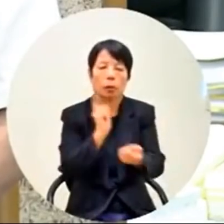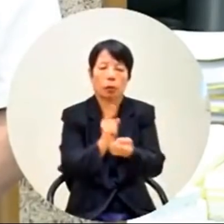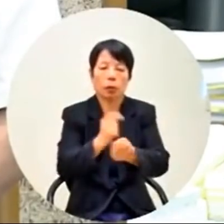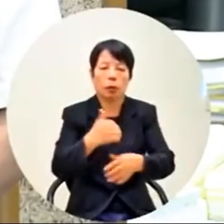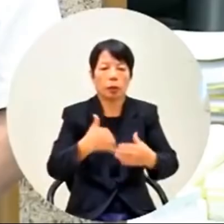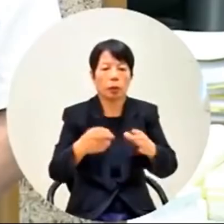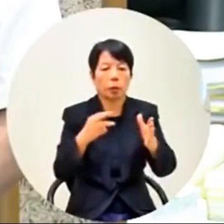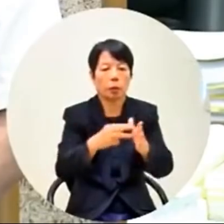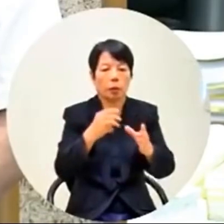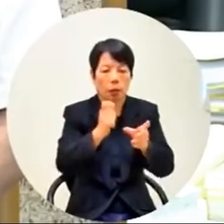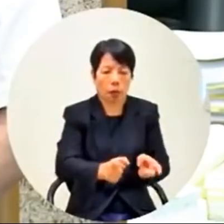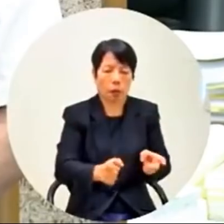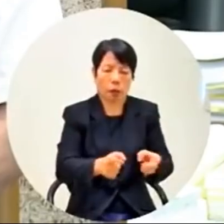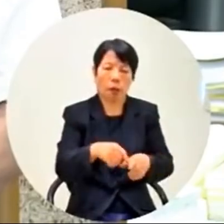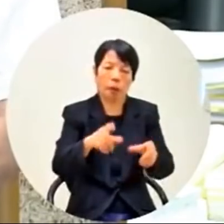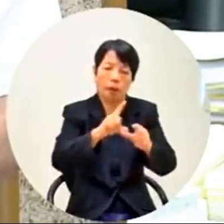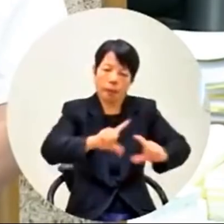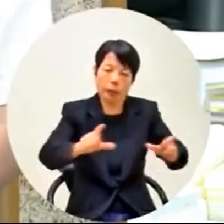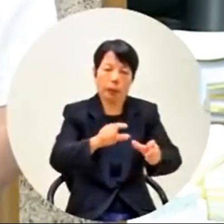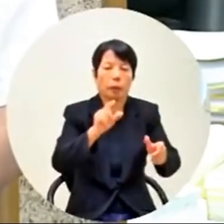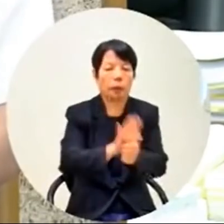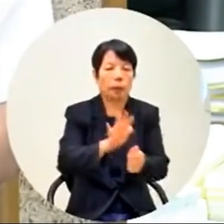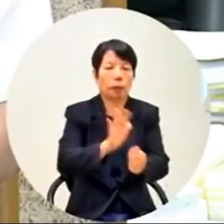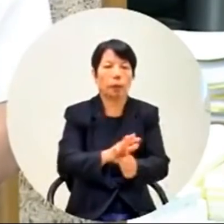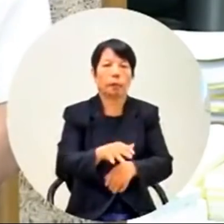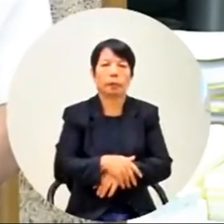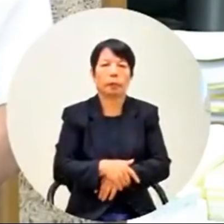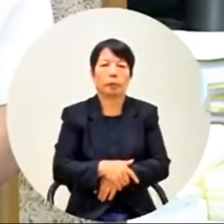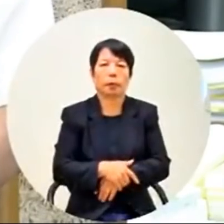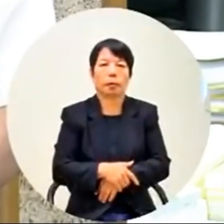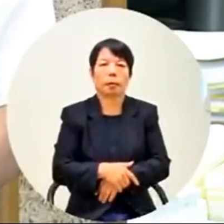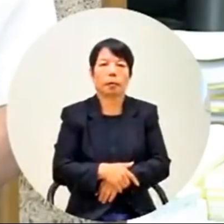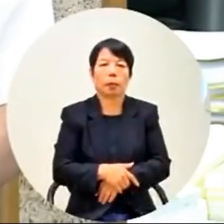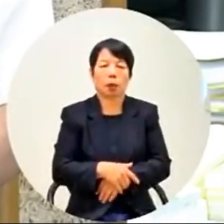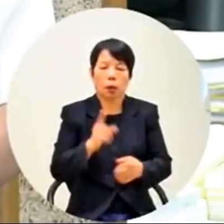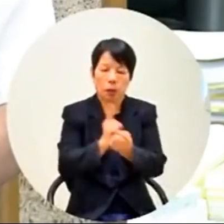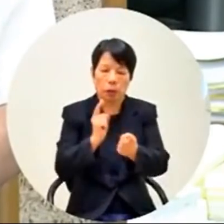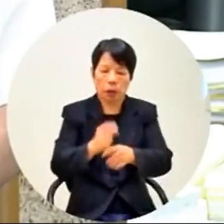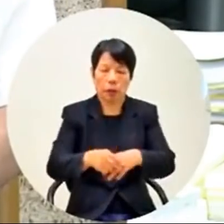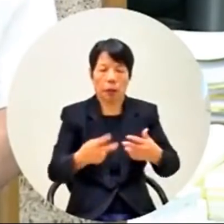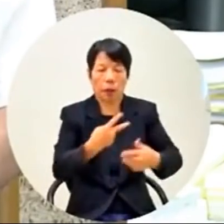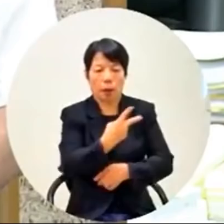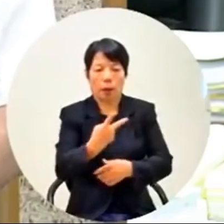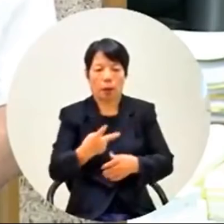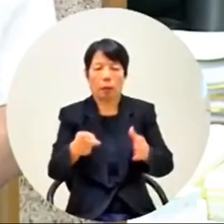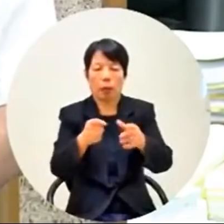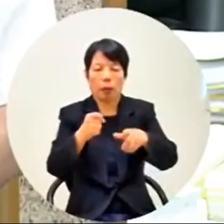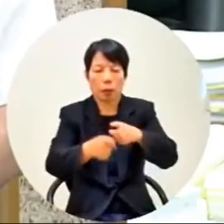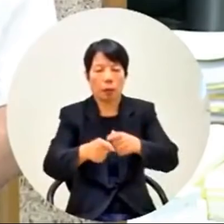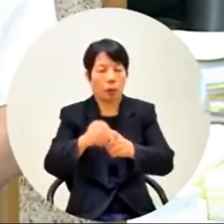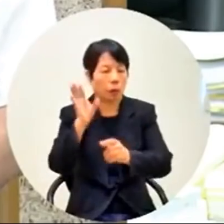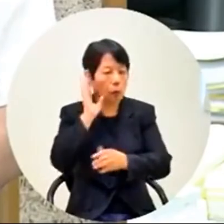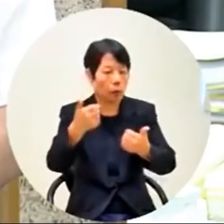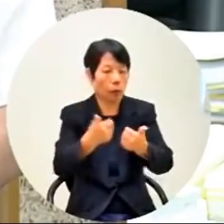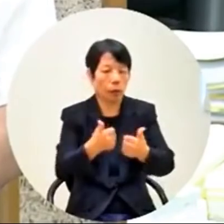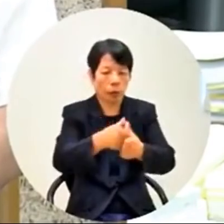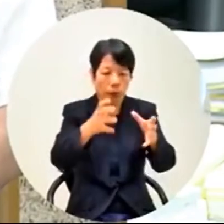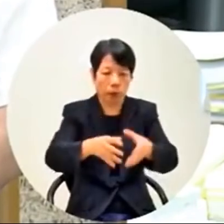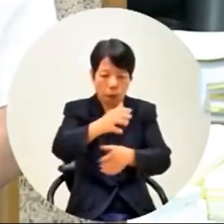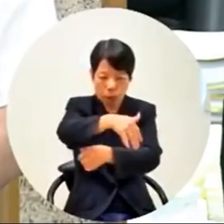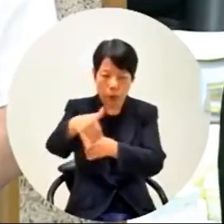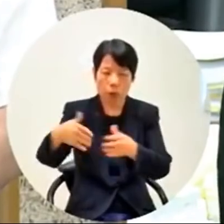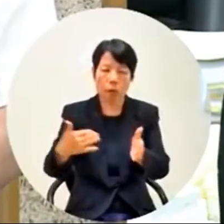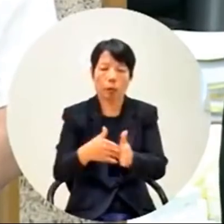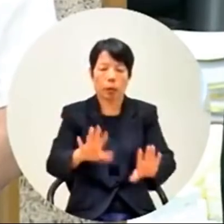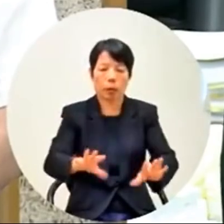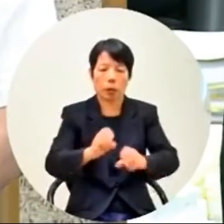的发展当然是有很大的帮助。那有关这个部分，我们在这个礼拜二有召开公听会，那也有把这个讯息